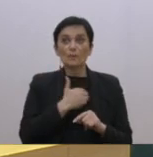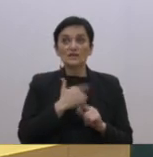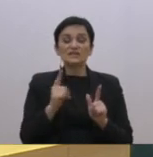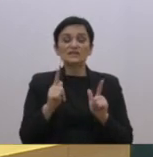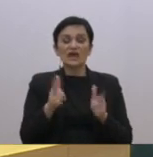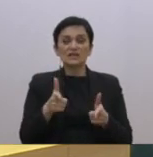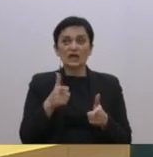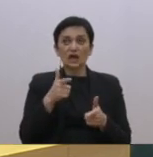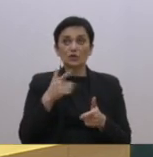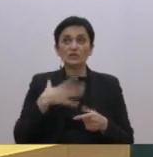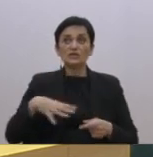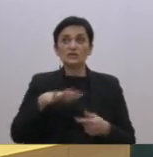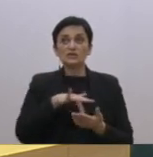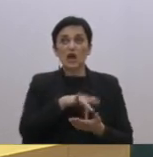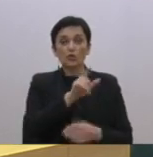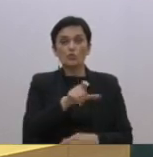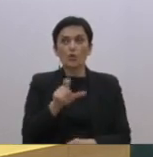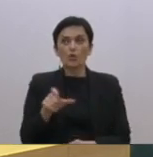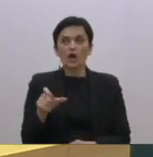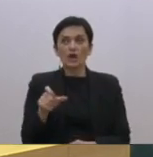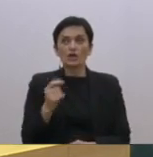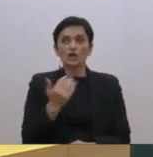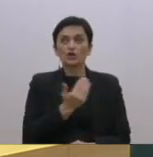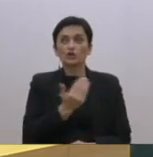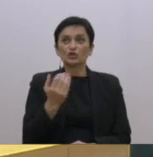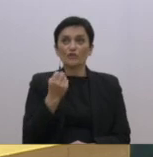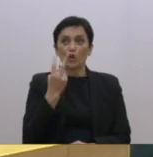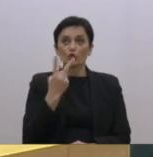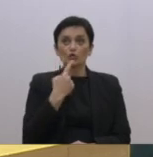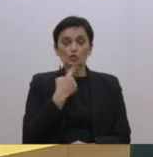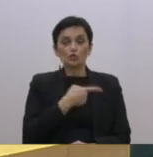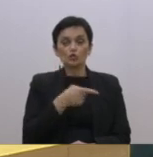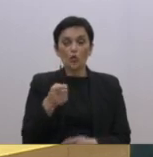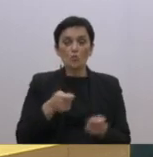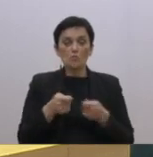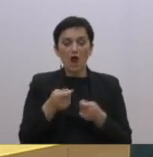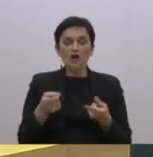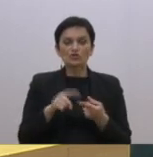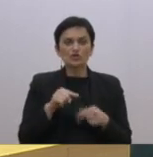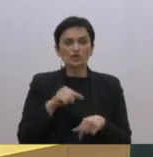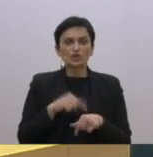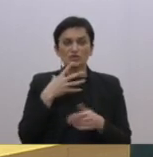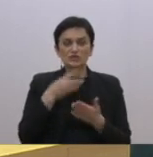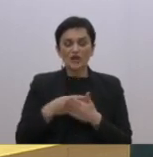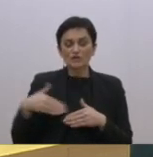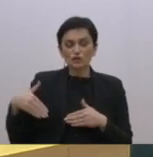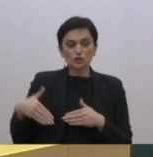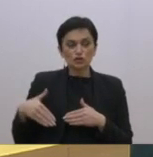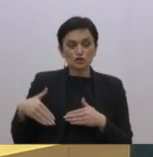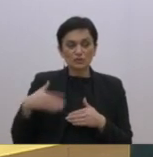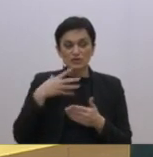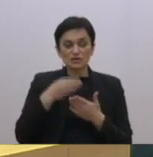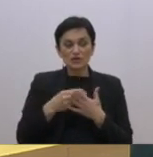დაგეთანხმოთ საქართველოს მოქალაქეებმა თქვენი 12-წლიანი თითქმის მართლობის ხარჯზე მართლა იგრძნეს საკუთარ ჯიბეზე და